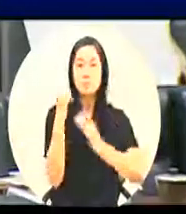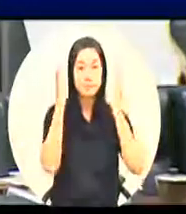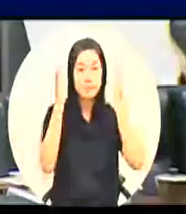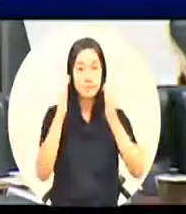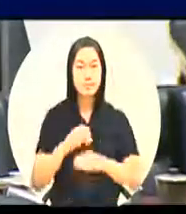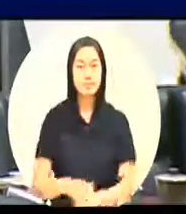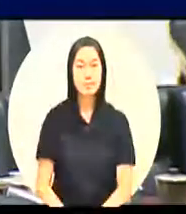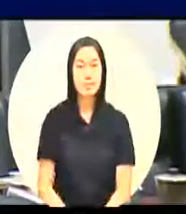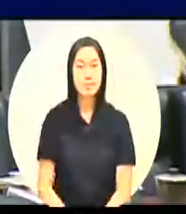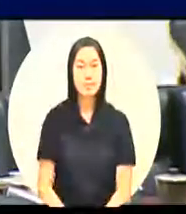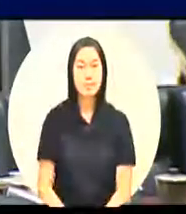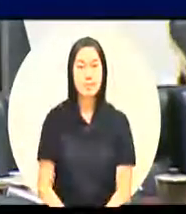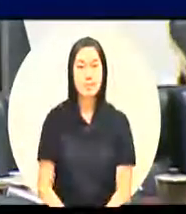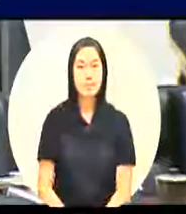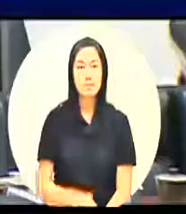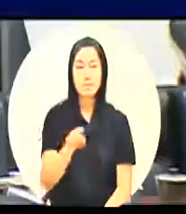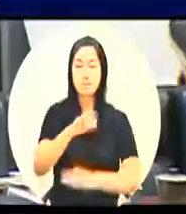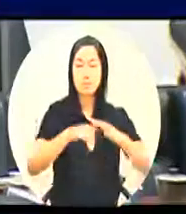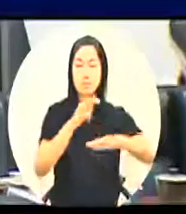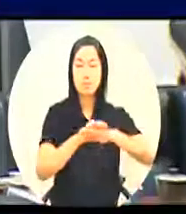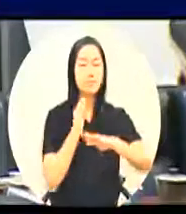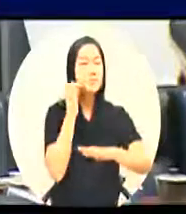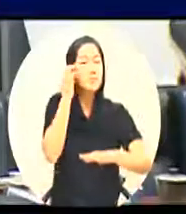所以我想你也要这成就感，